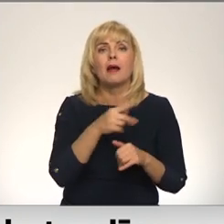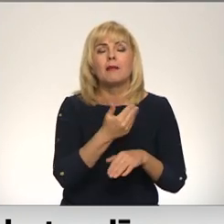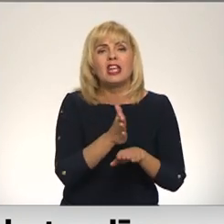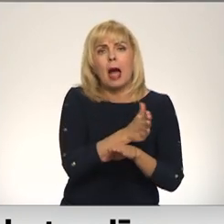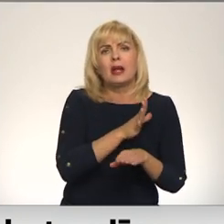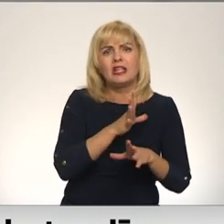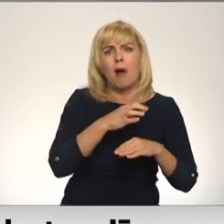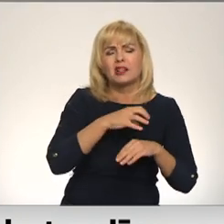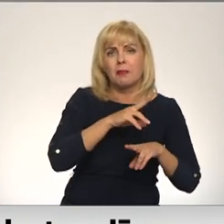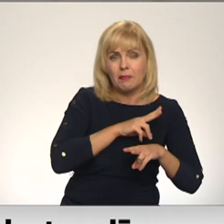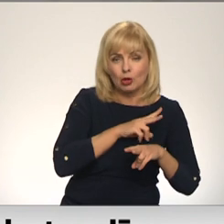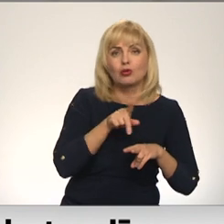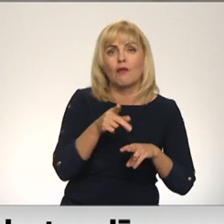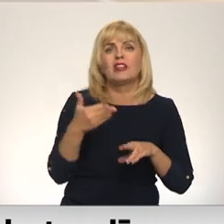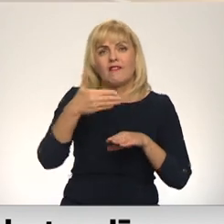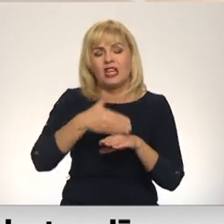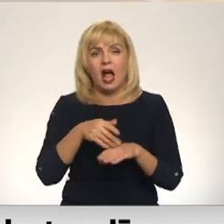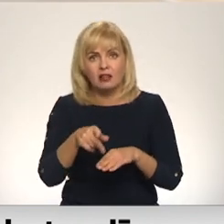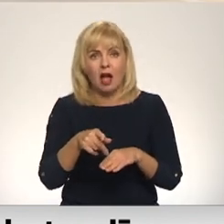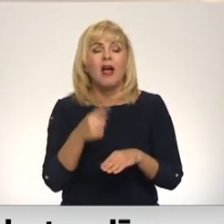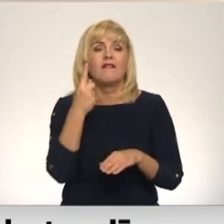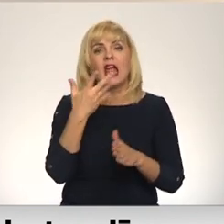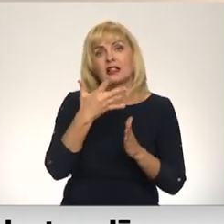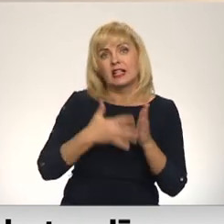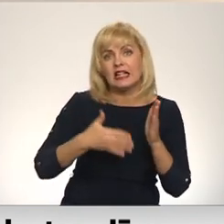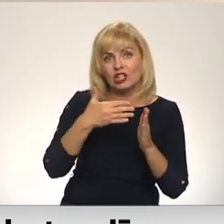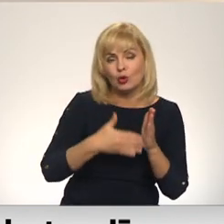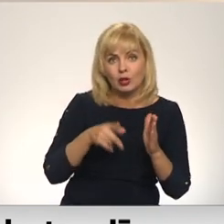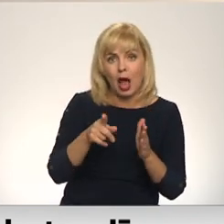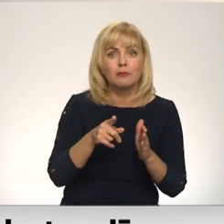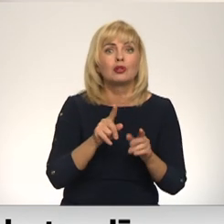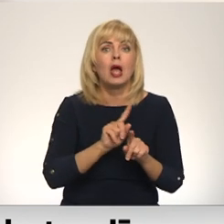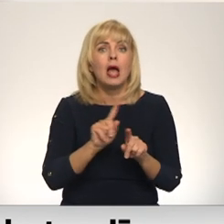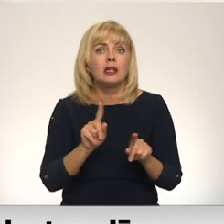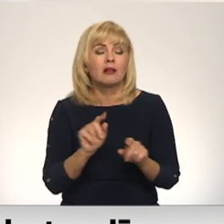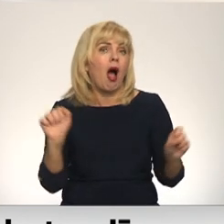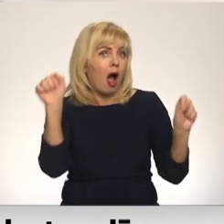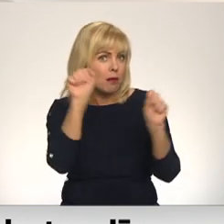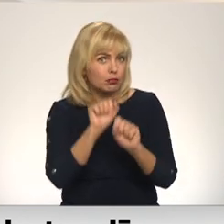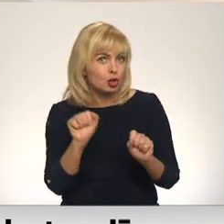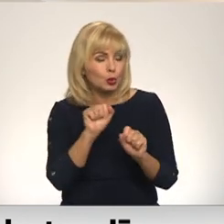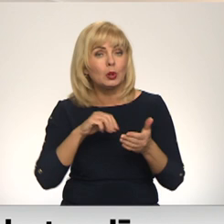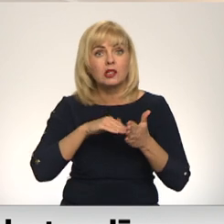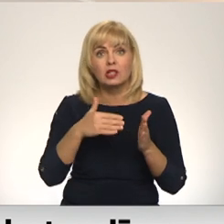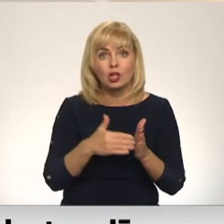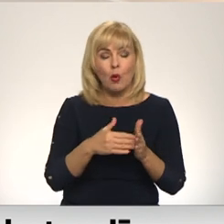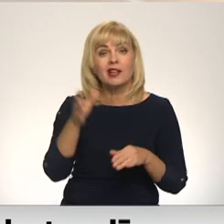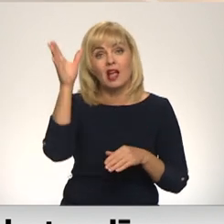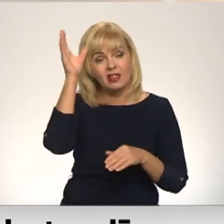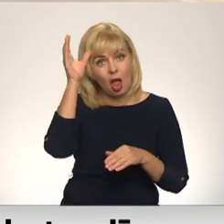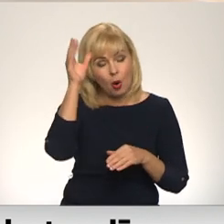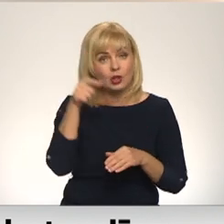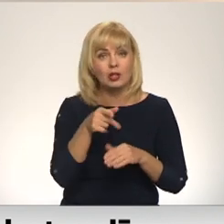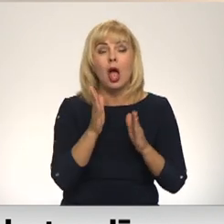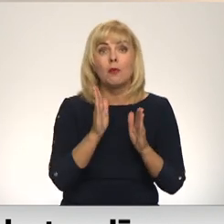stāsta RTV, risinājums ir tikai viens. Tagad tas ir tādā absurda situācija, ka teorētiski tās